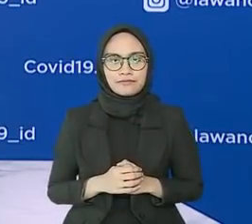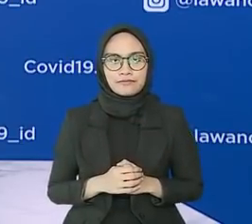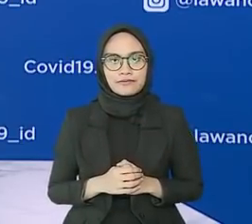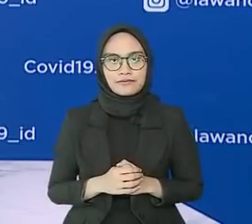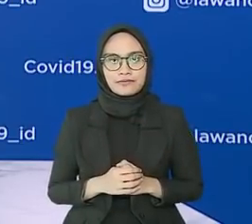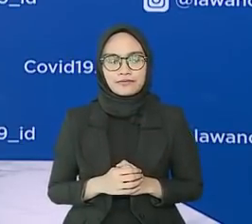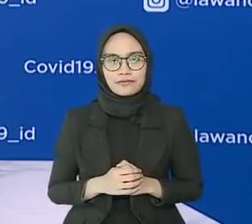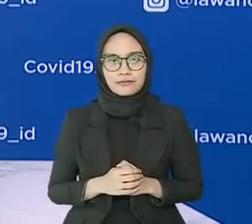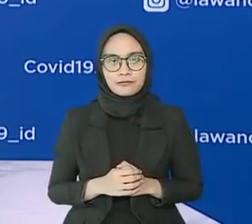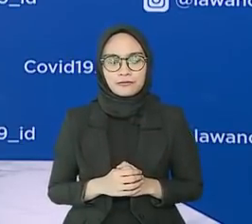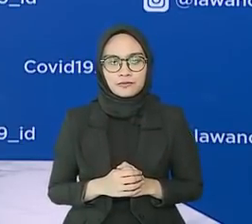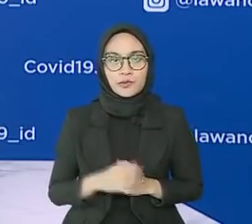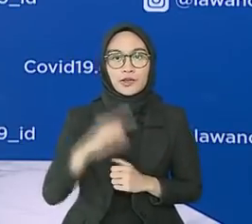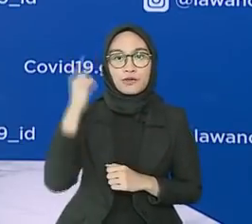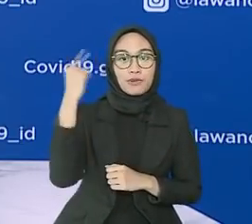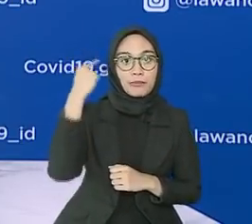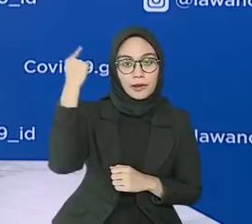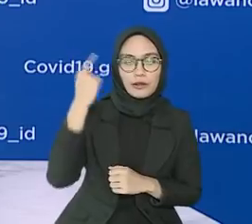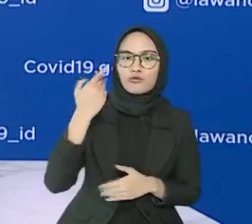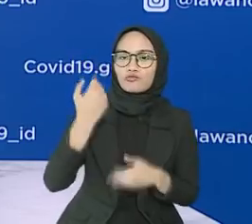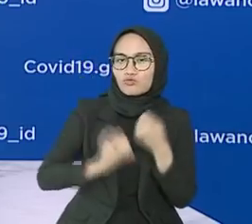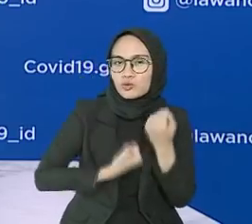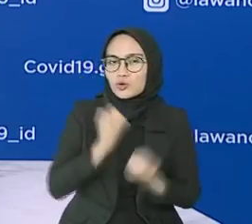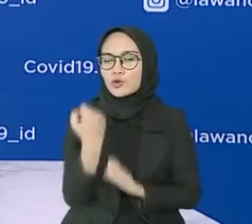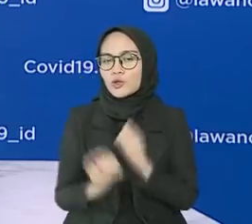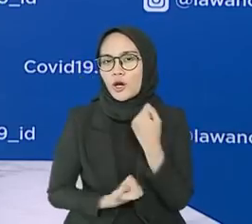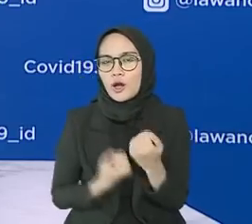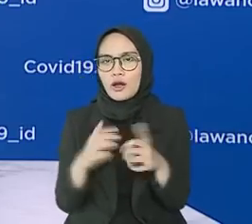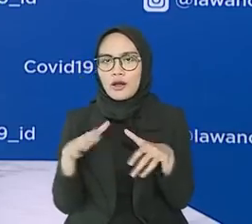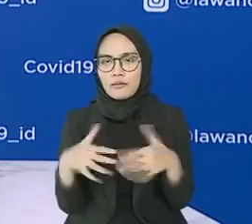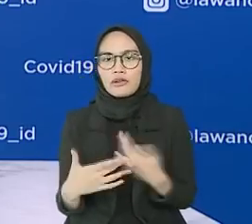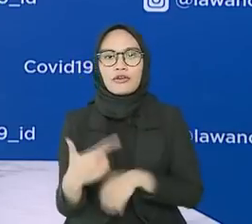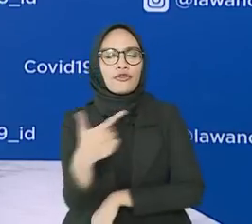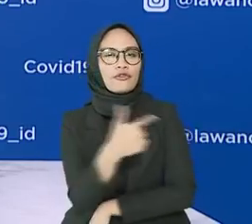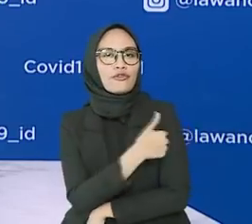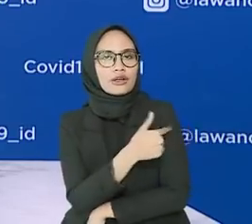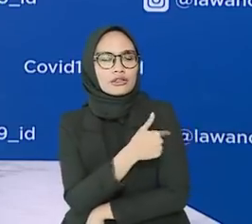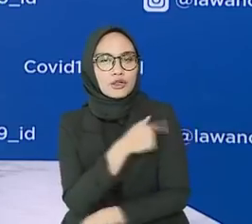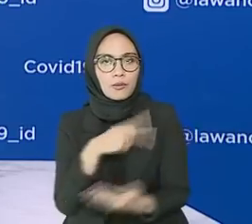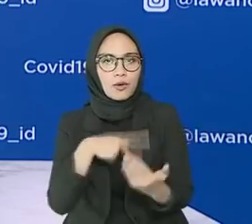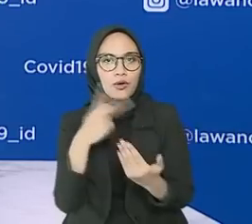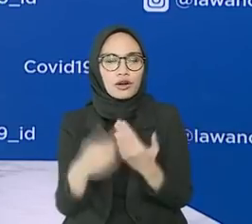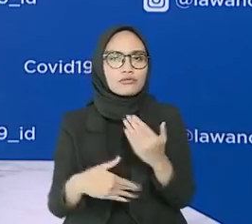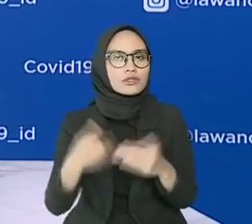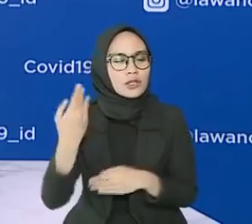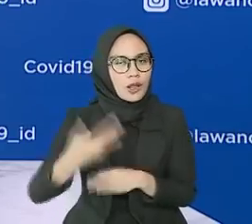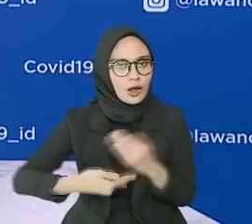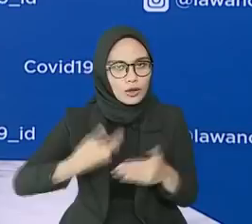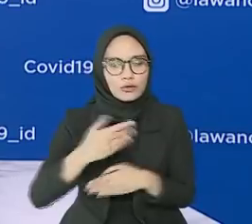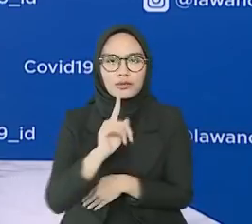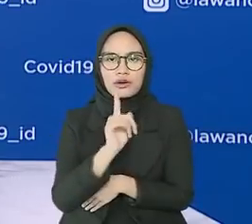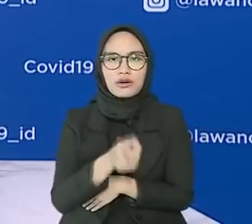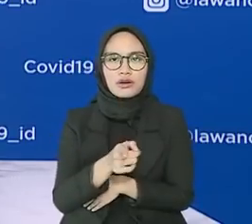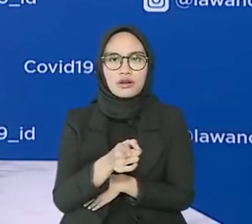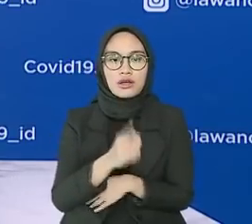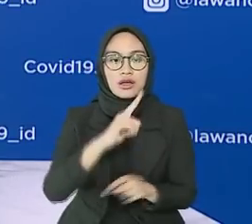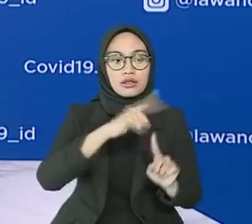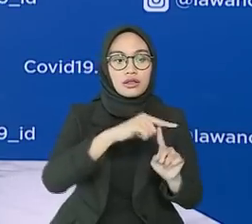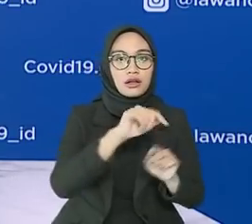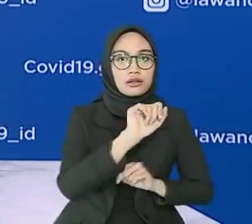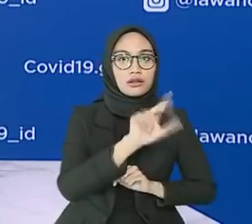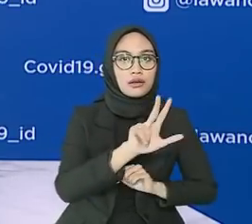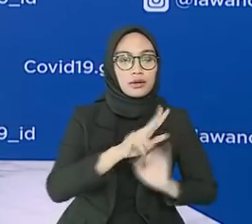telah dan terus mengakselerasi program vaksinasi yang dilakukan kepada masyarakat. Pertanggal